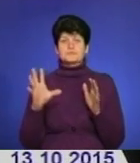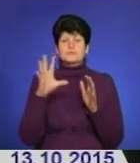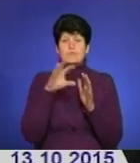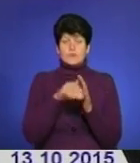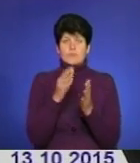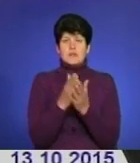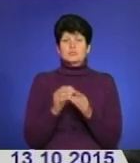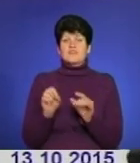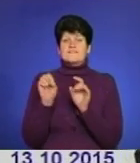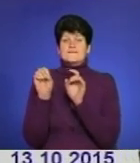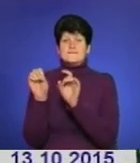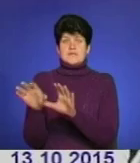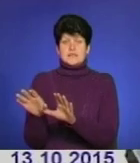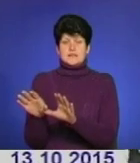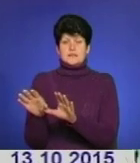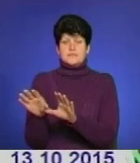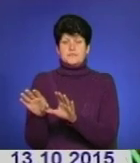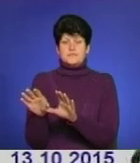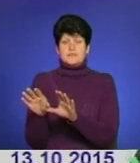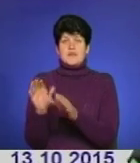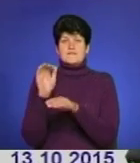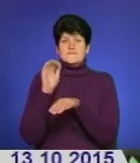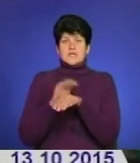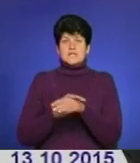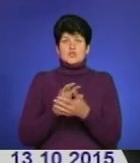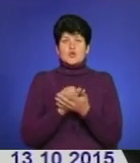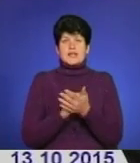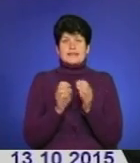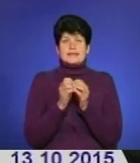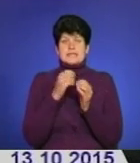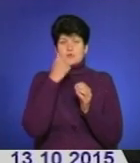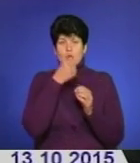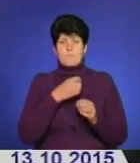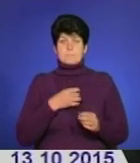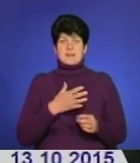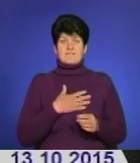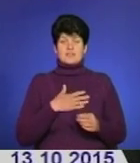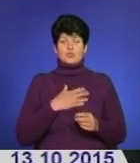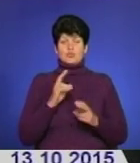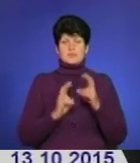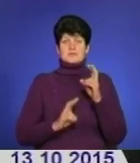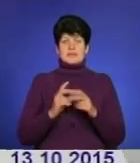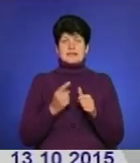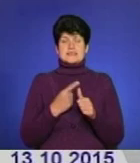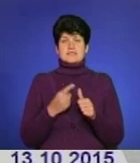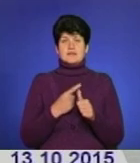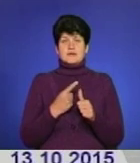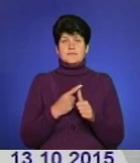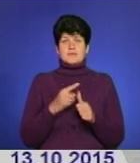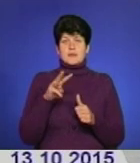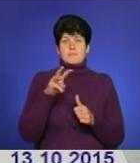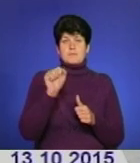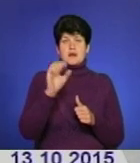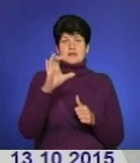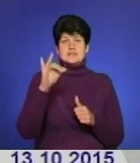мали бути передані у фактичну оренду на 10 років одному приватному підприємству, яке називається «Масив».